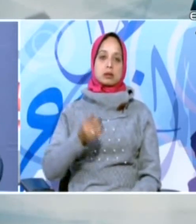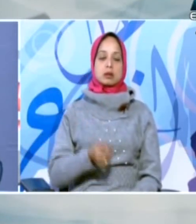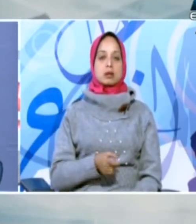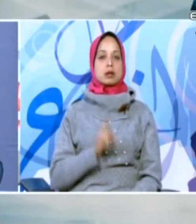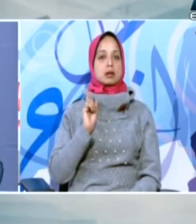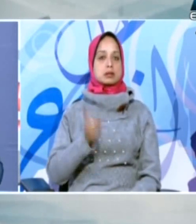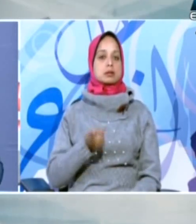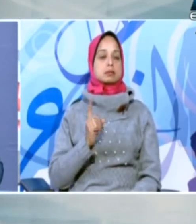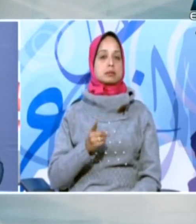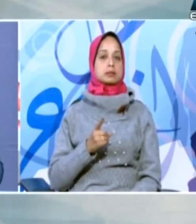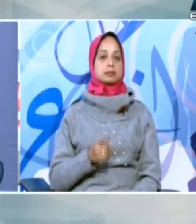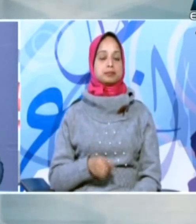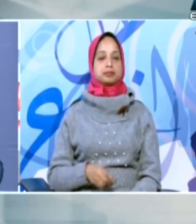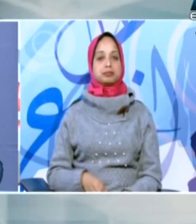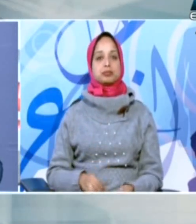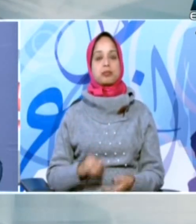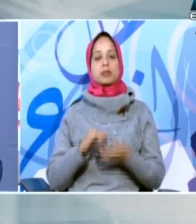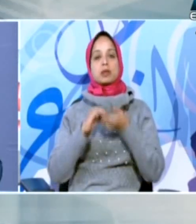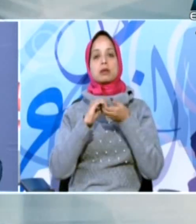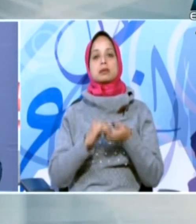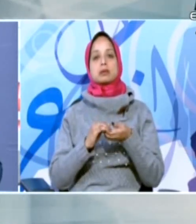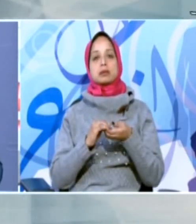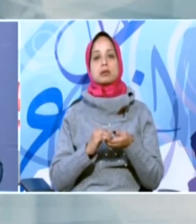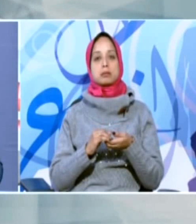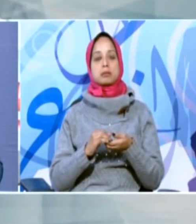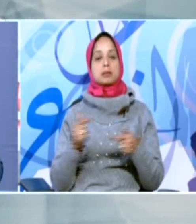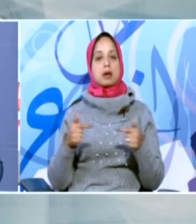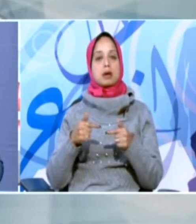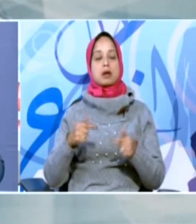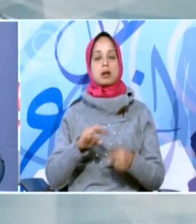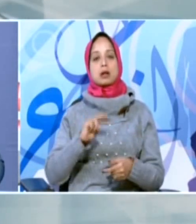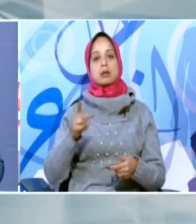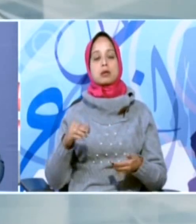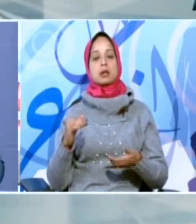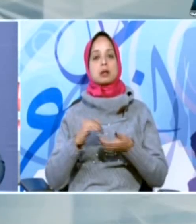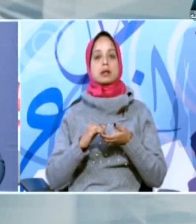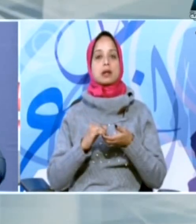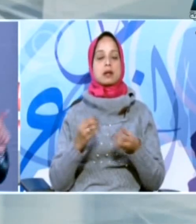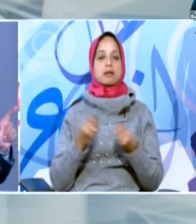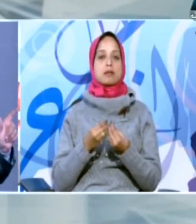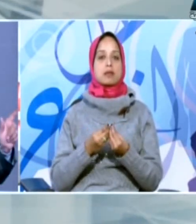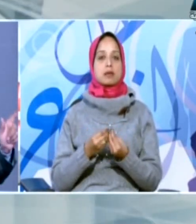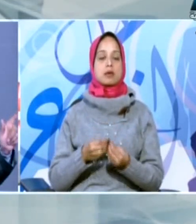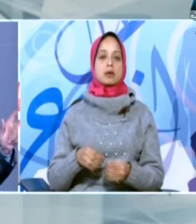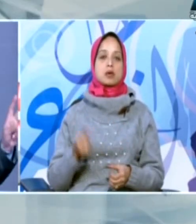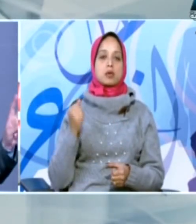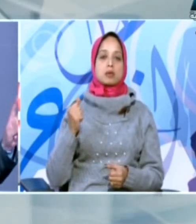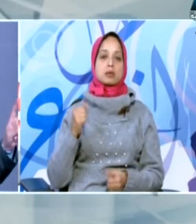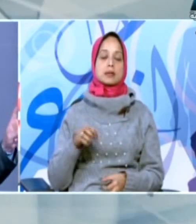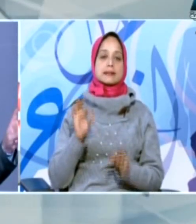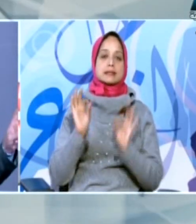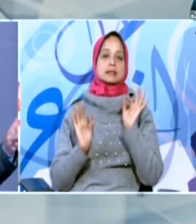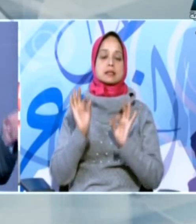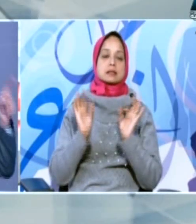أنت قلت لقد حولت إلى تحالف قوى سياسية جديدة لا تؤمن بالليبرالية، الوفد، الإخوان ومصر الفتاة